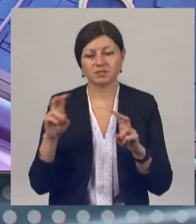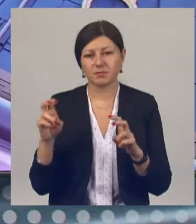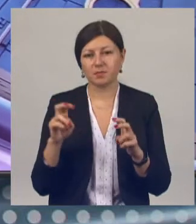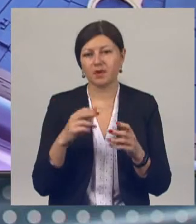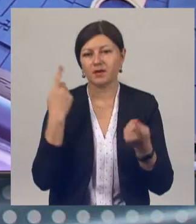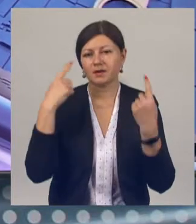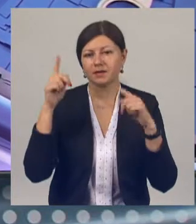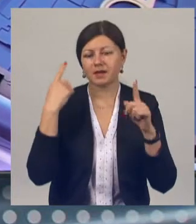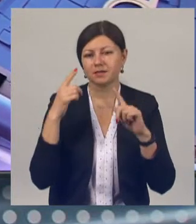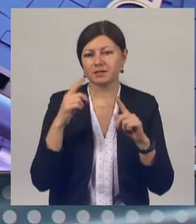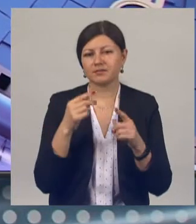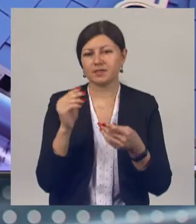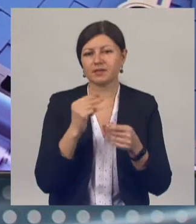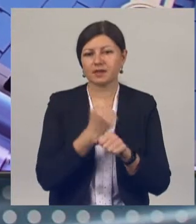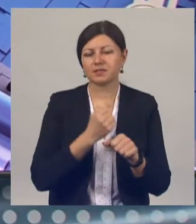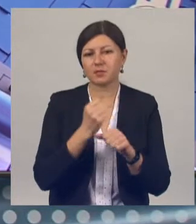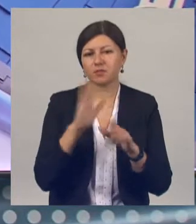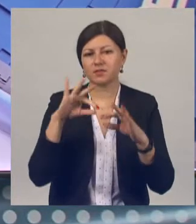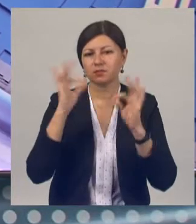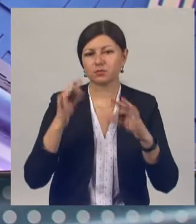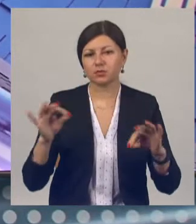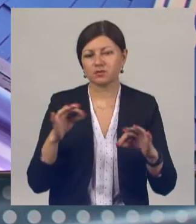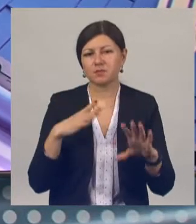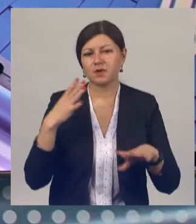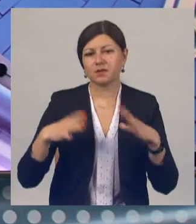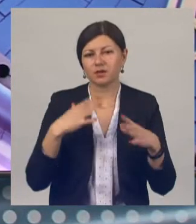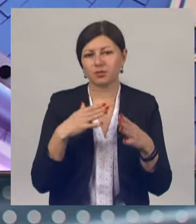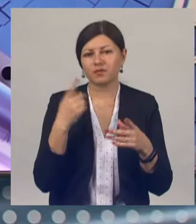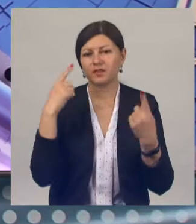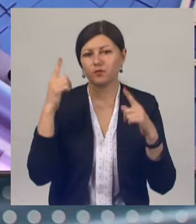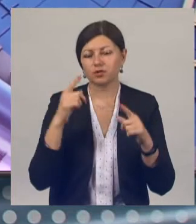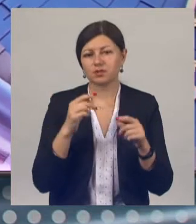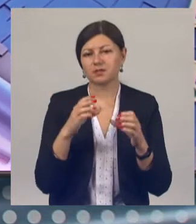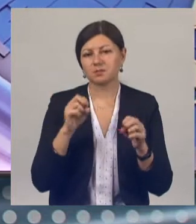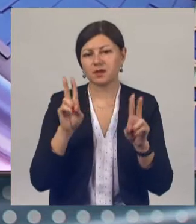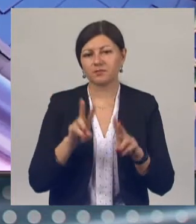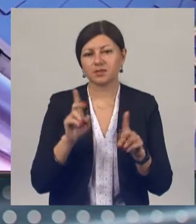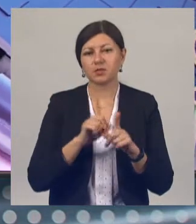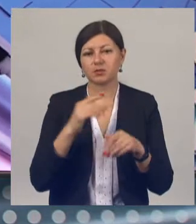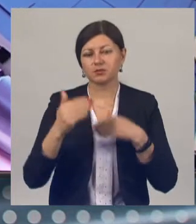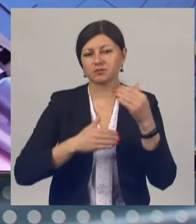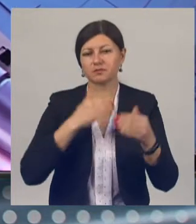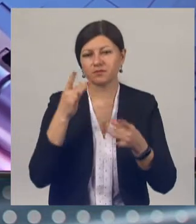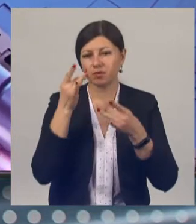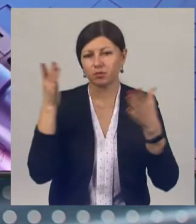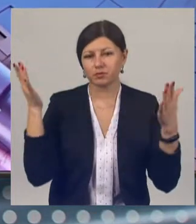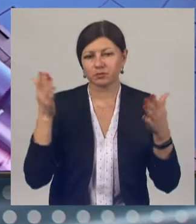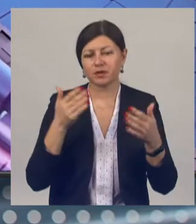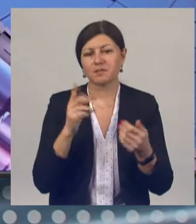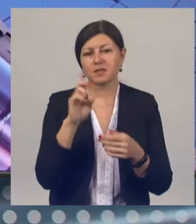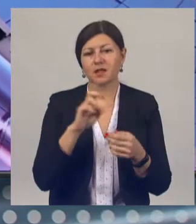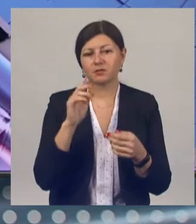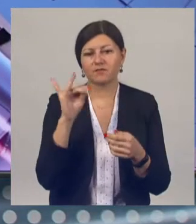Креативные разработки в искусстве, новые форматы подготовки специалистов творческих профессий, площадки для продвижения проектов в сфере культуры. В